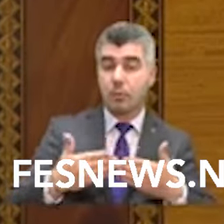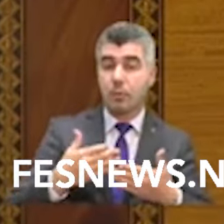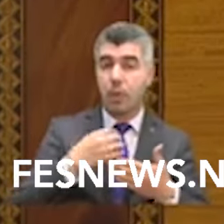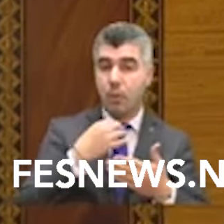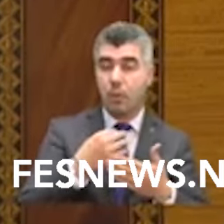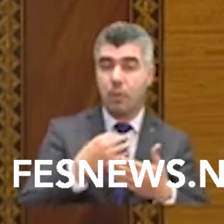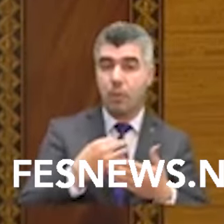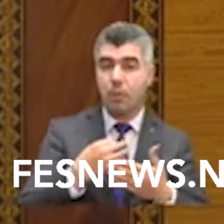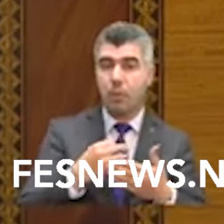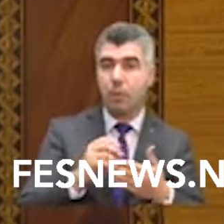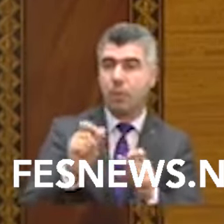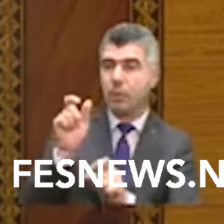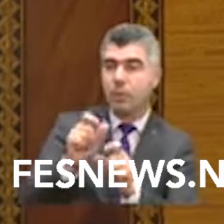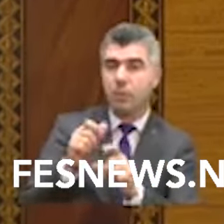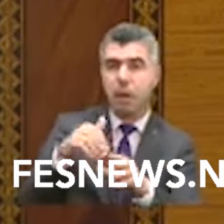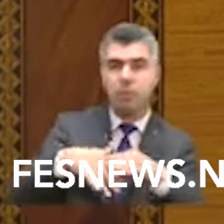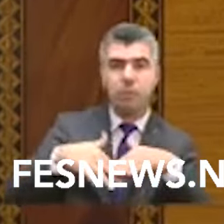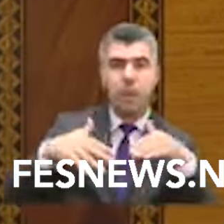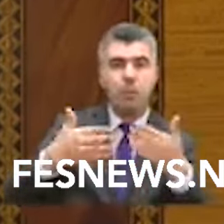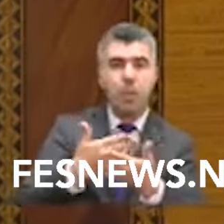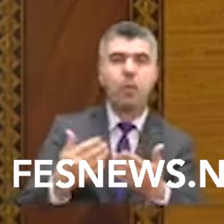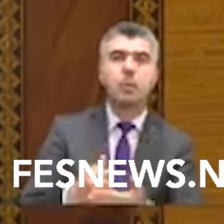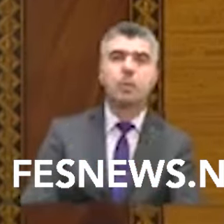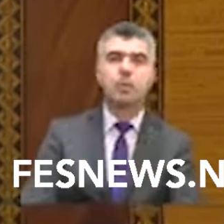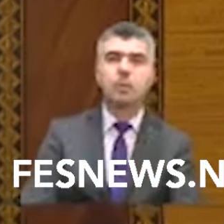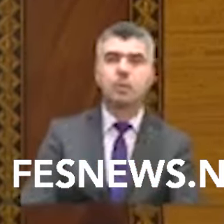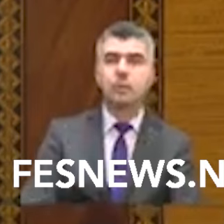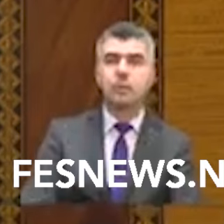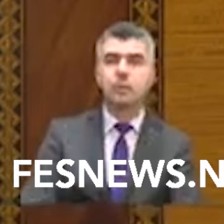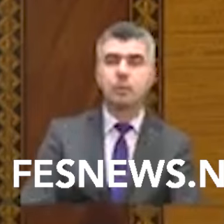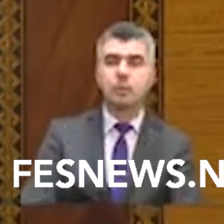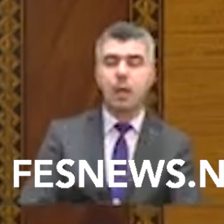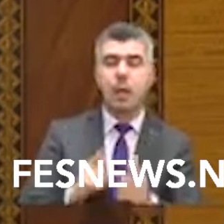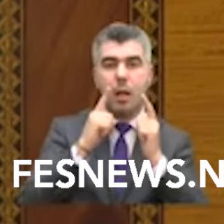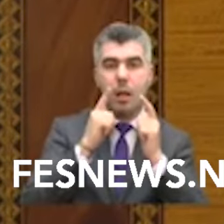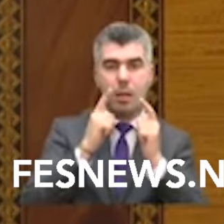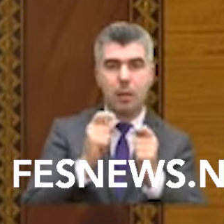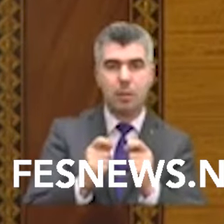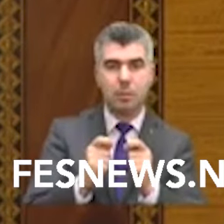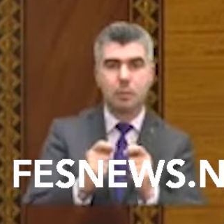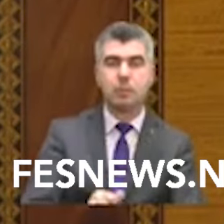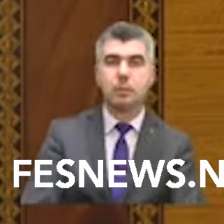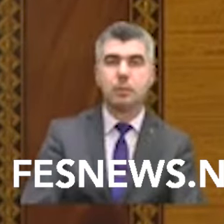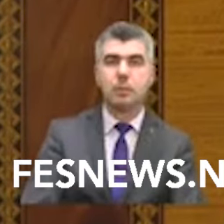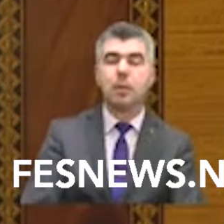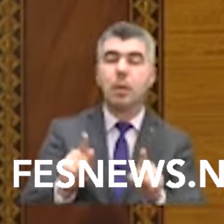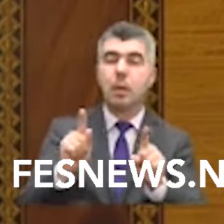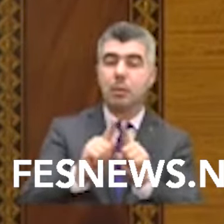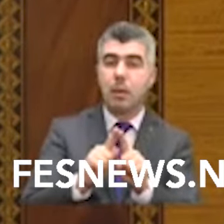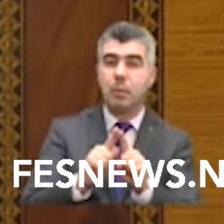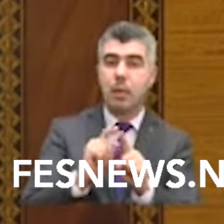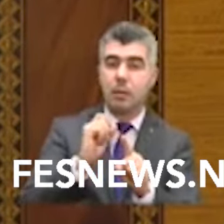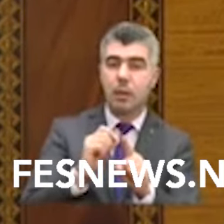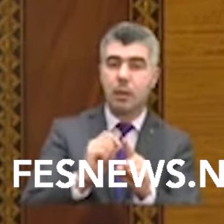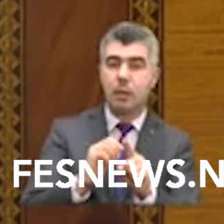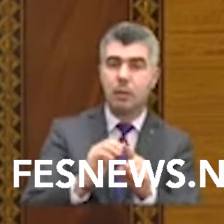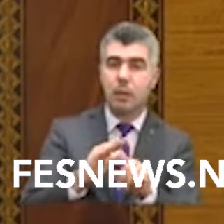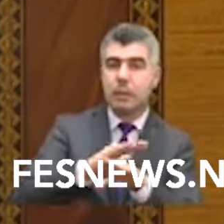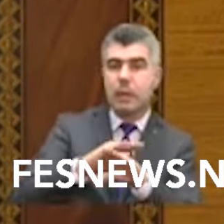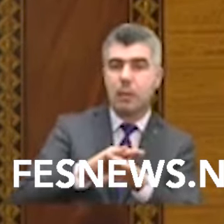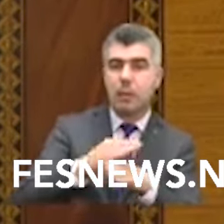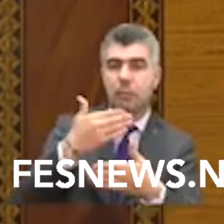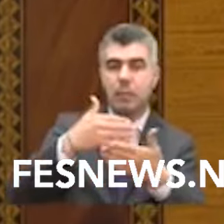أمامكم السيدات والسادة النواب المحترمون هو أن رؤية ديالنا للإسكان والتعمير داخلة في